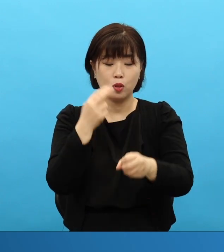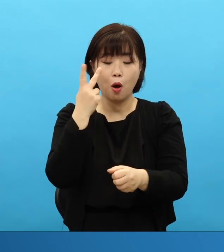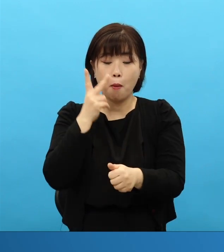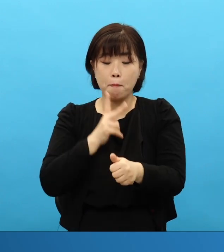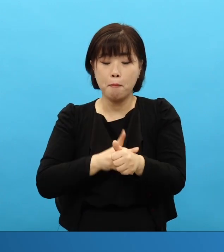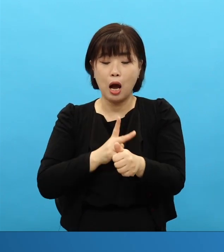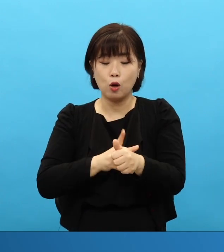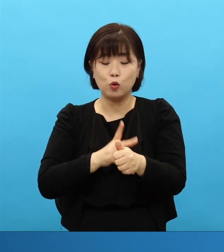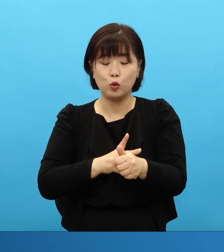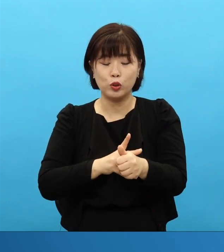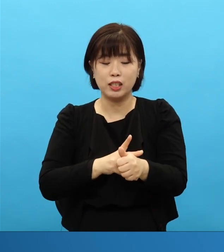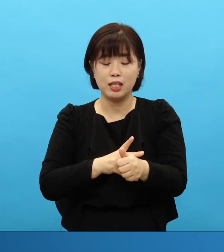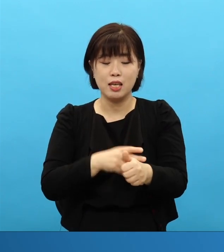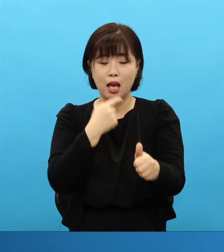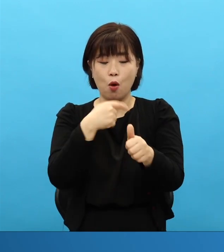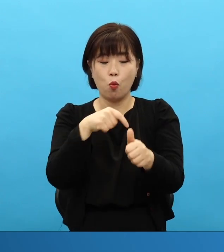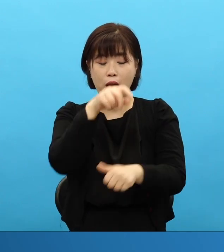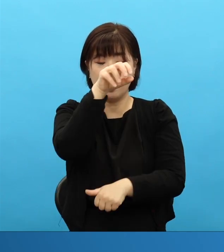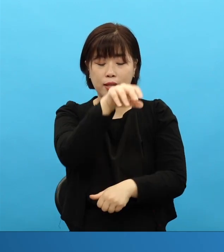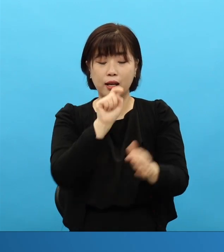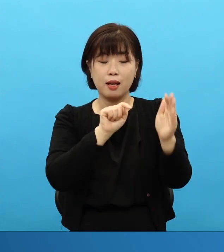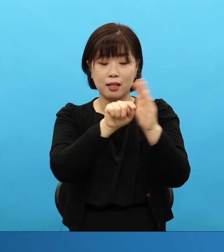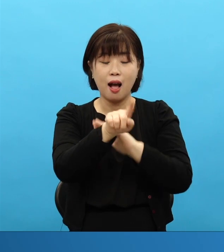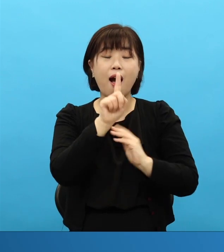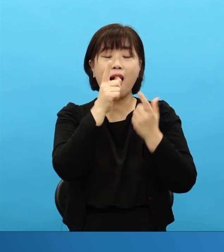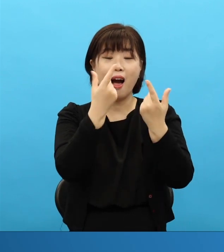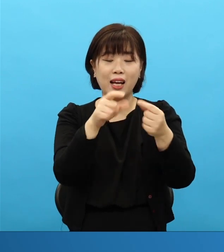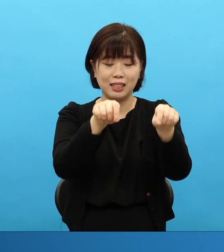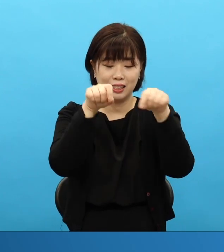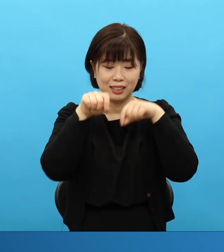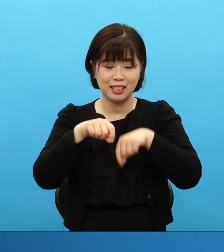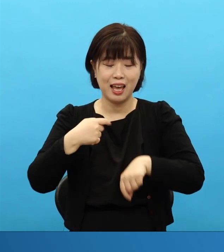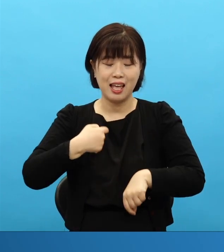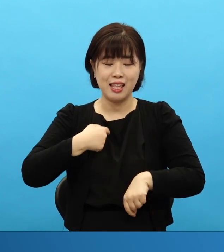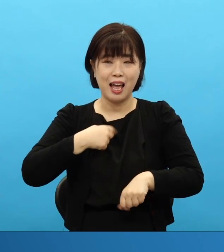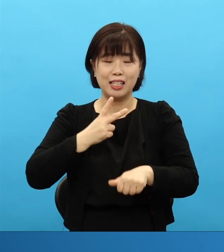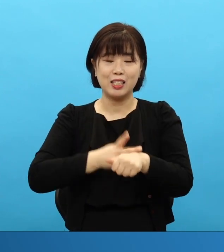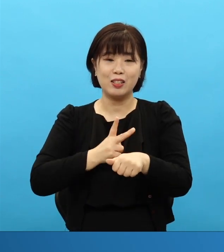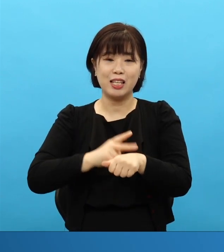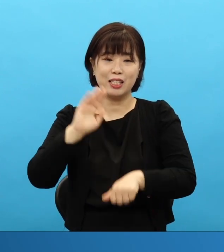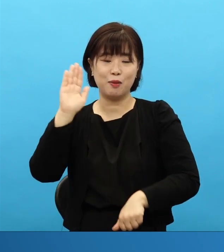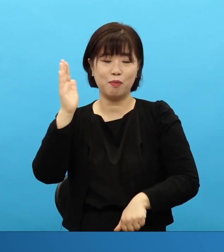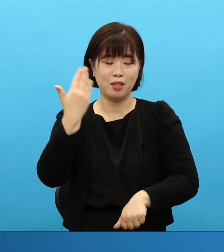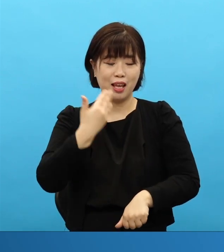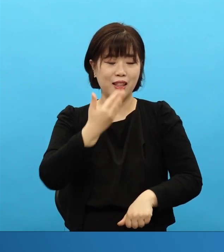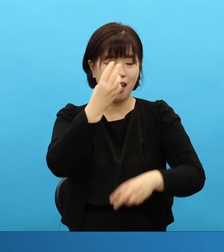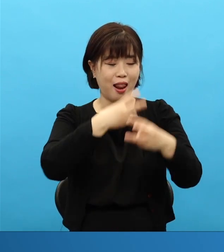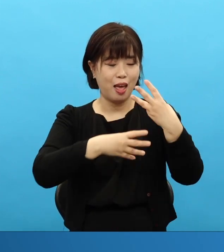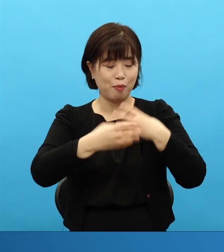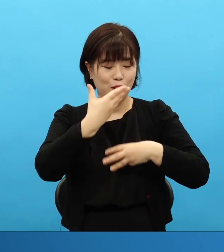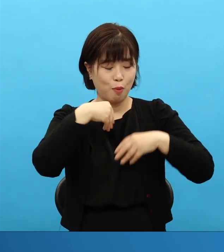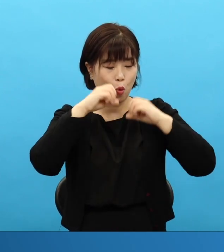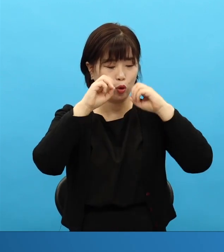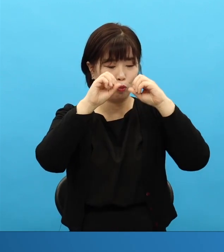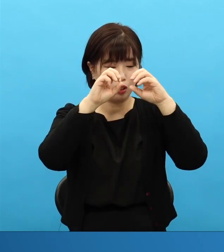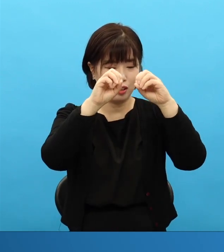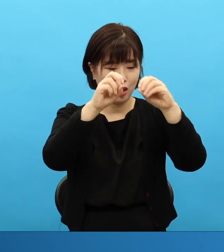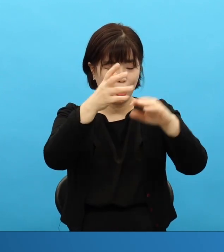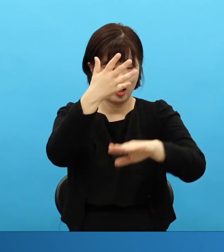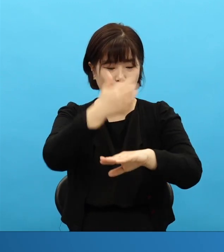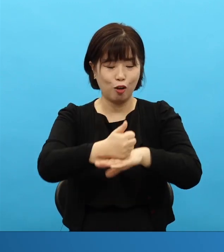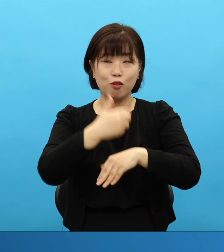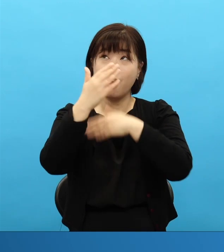회당에 들어간 것처럼 선생님이 되어 렘넌트들에게 복음을 전해 하나님의 망대를 세우는 것이